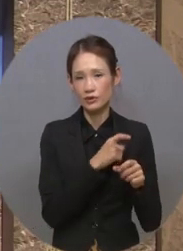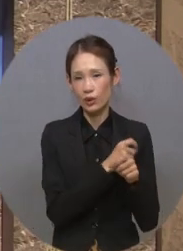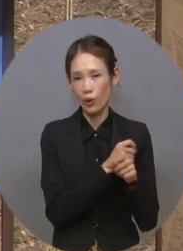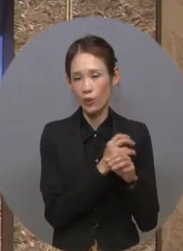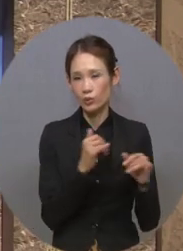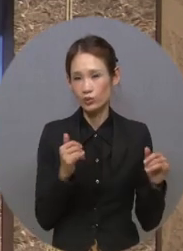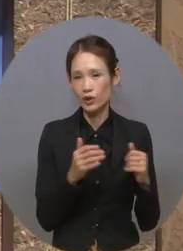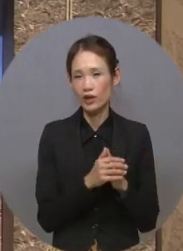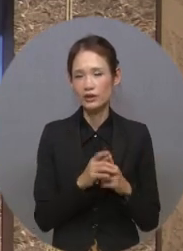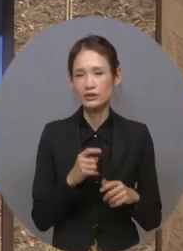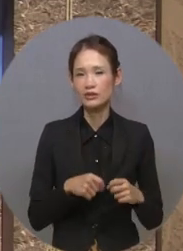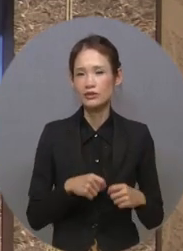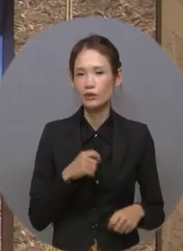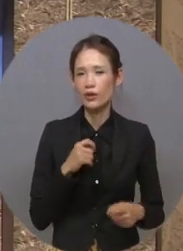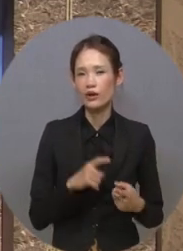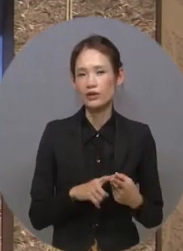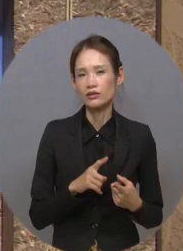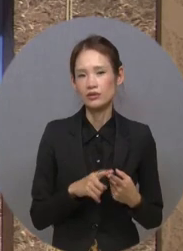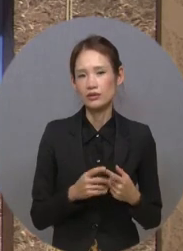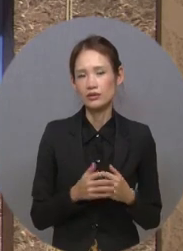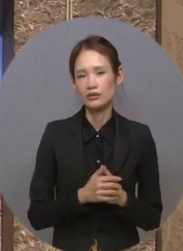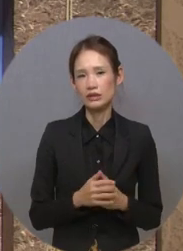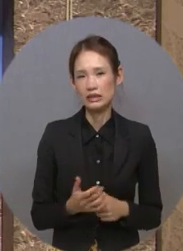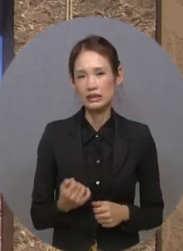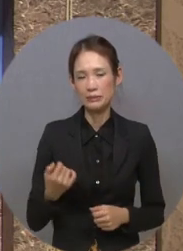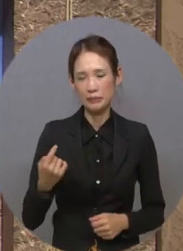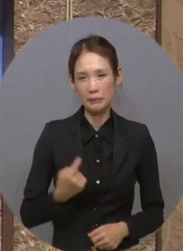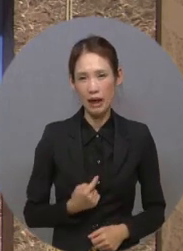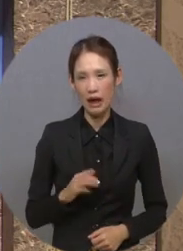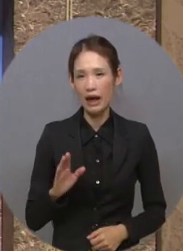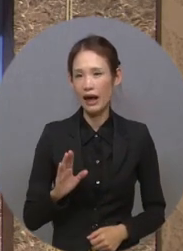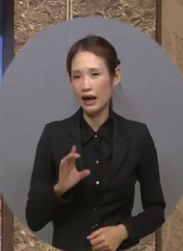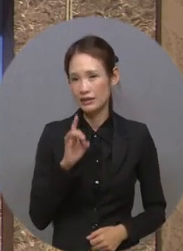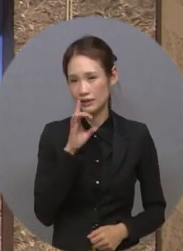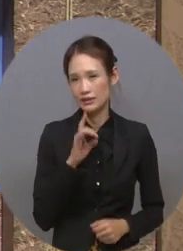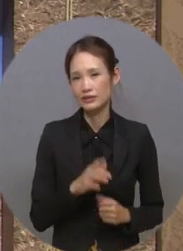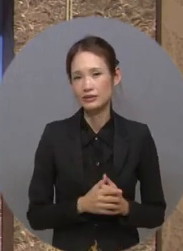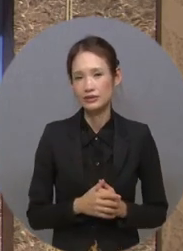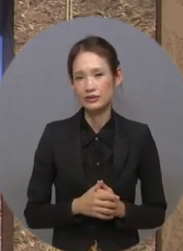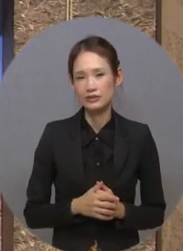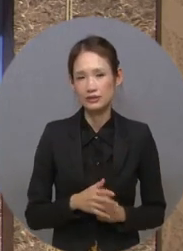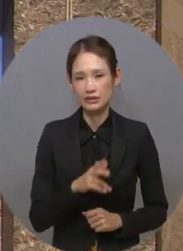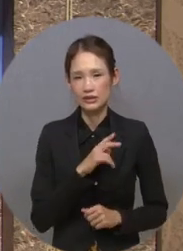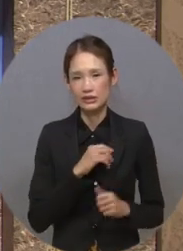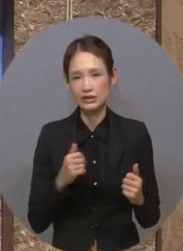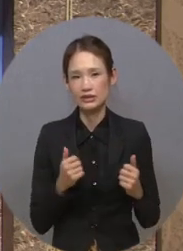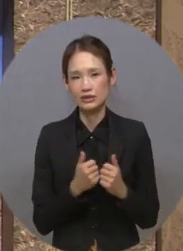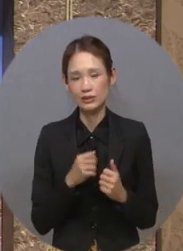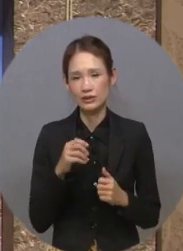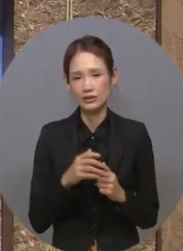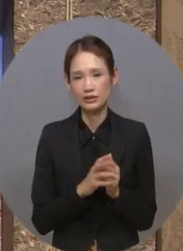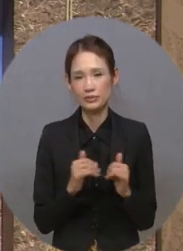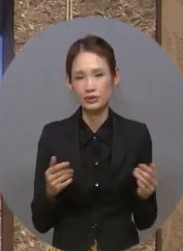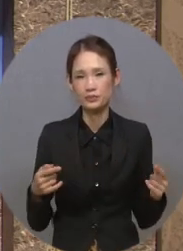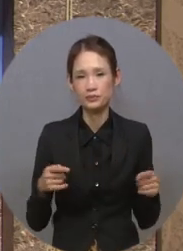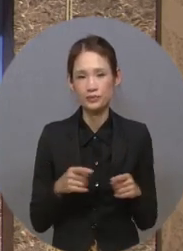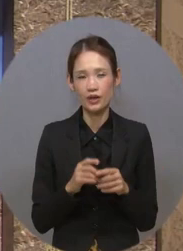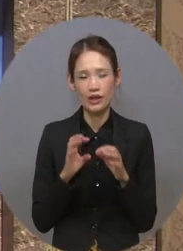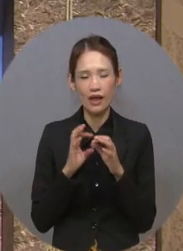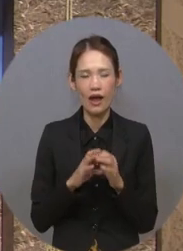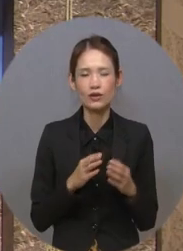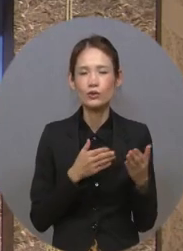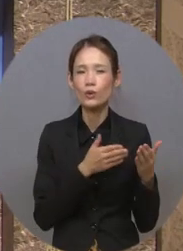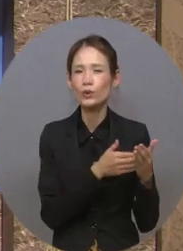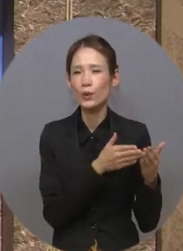공무원분들은 솔직히 네. 그런 부분들에서는 금방 안 따라오잖아요. 솔직히 네. 근데 의회에서 이렇게 시민과 함께 같이 계속 요구를